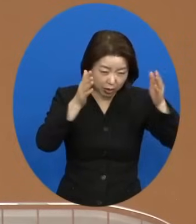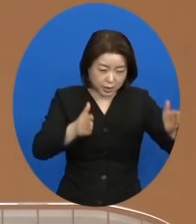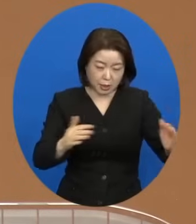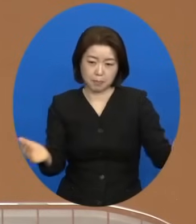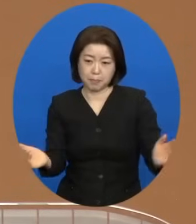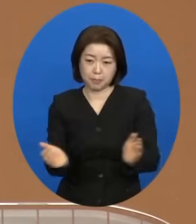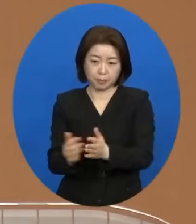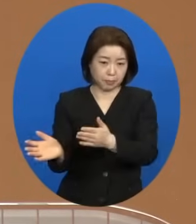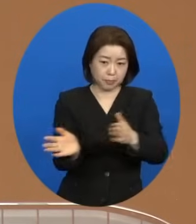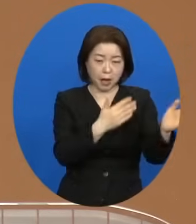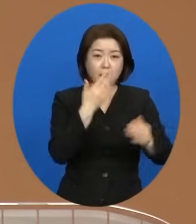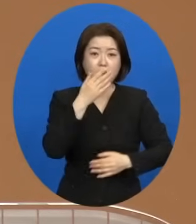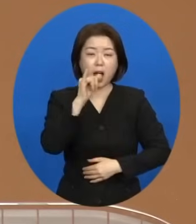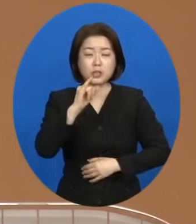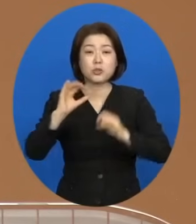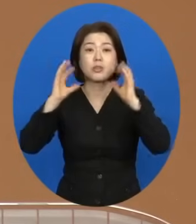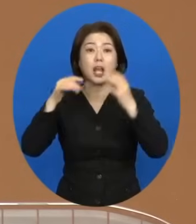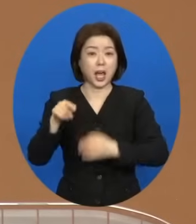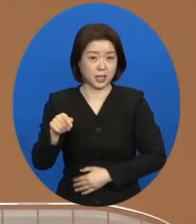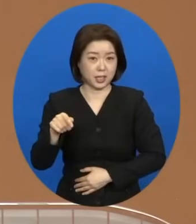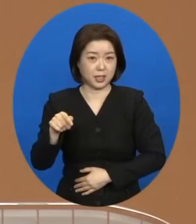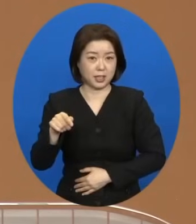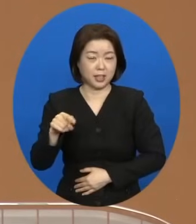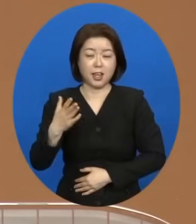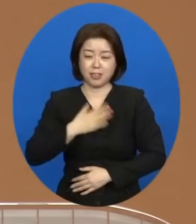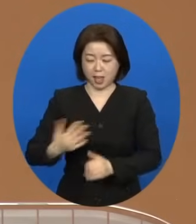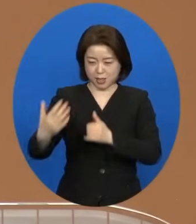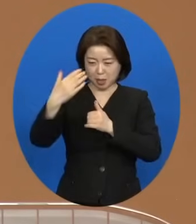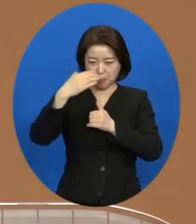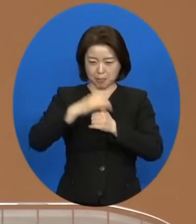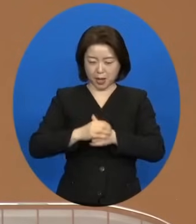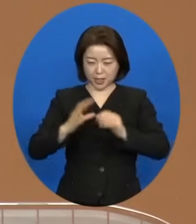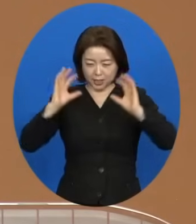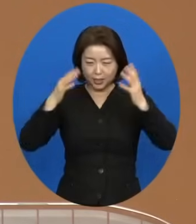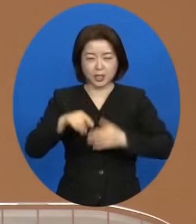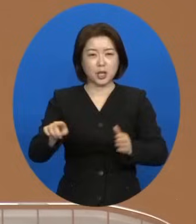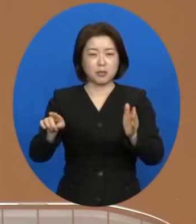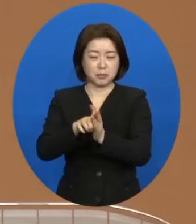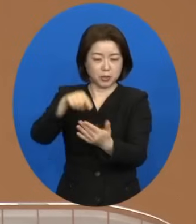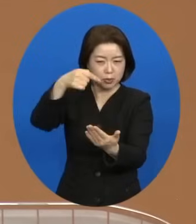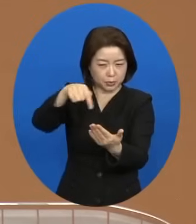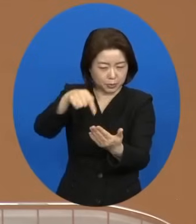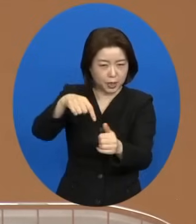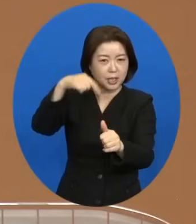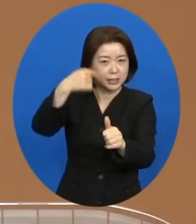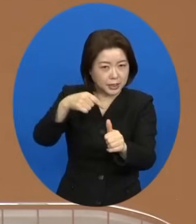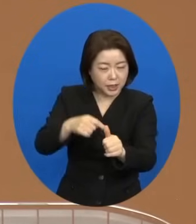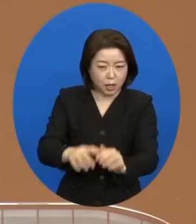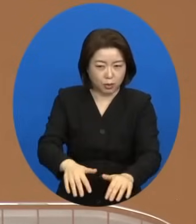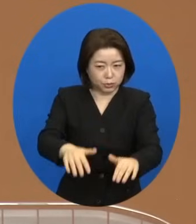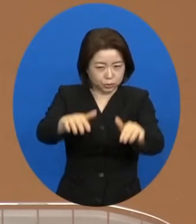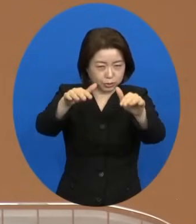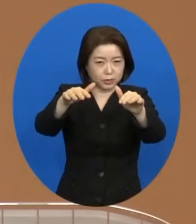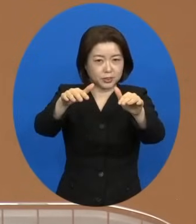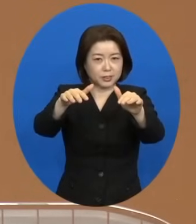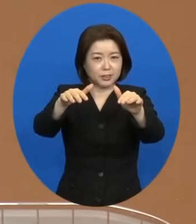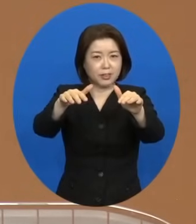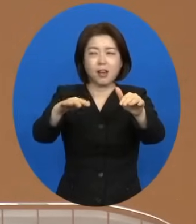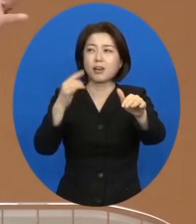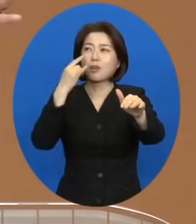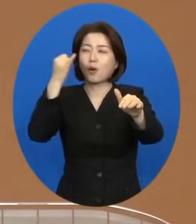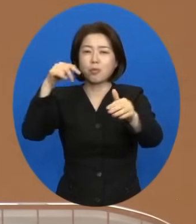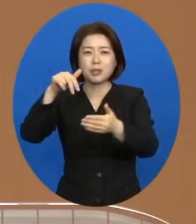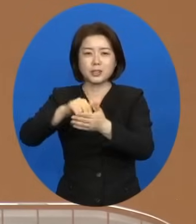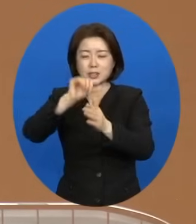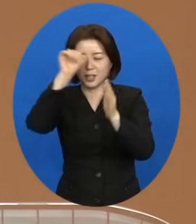있는 아이예요 그니까 지금 맡겨진 그 아이를 그렇게 믿음으로 양육하는 것은 어떻게 보면 그 어머니에게 있어서 그의